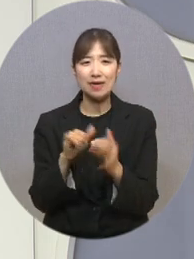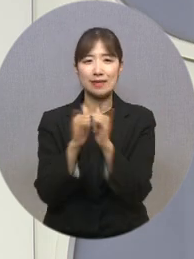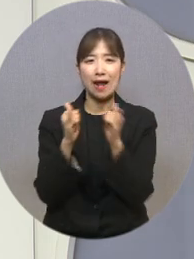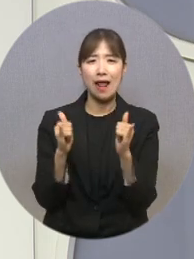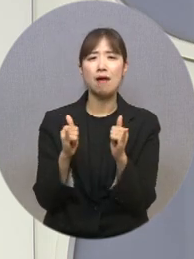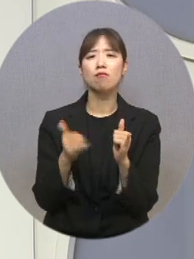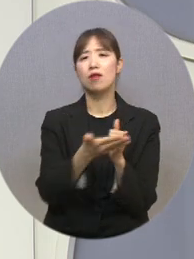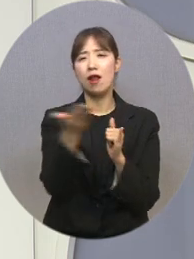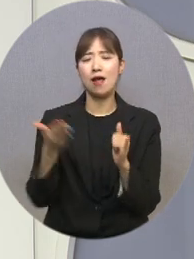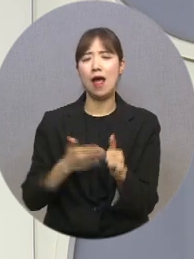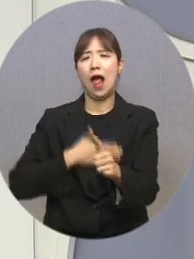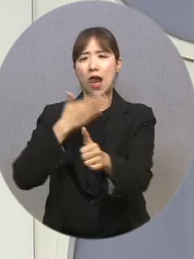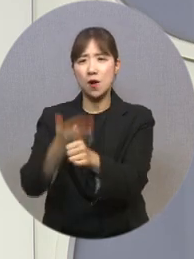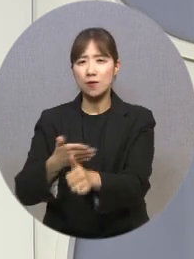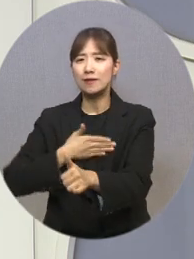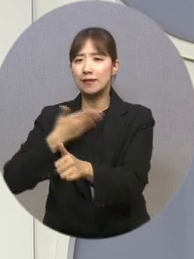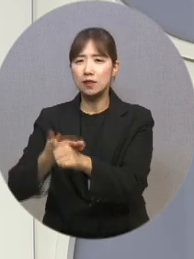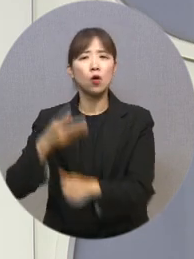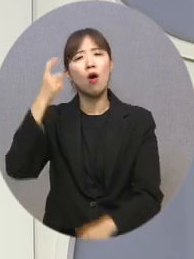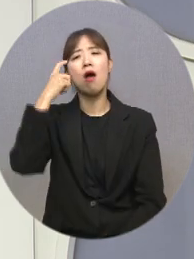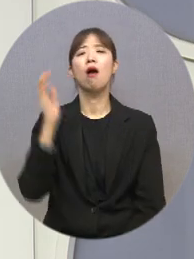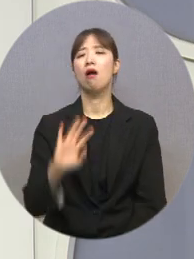사람들한테 좀 이렇게 돌려드린다는 생각을 못했거든요.